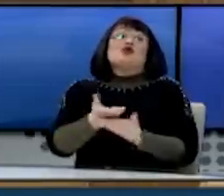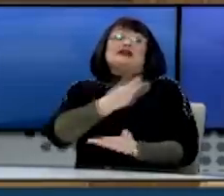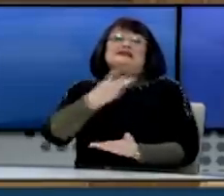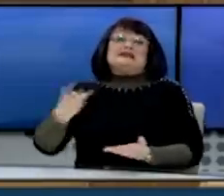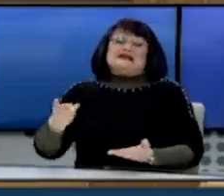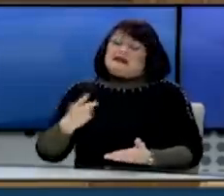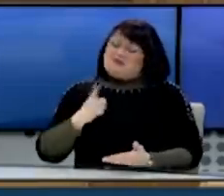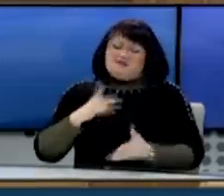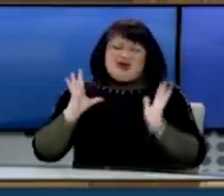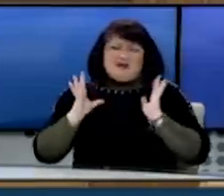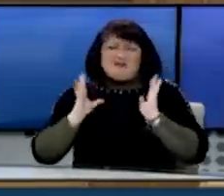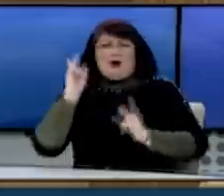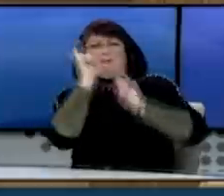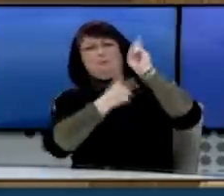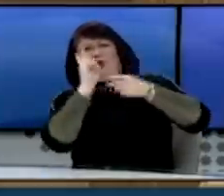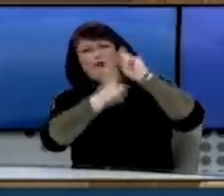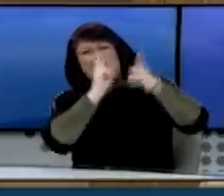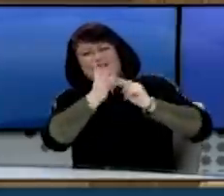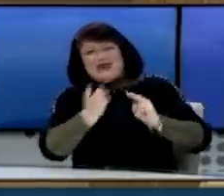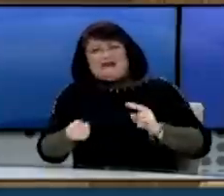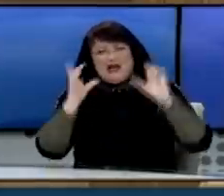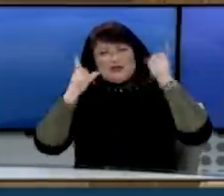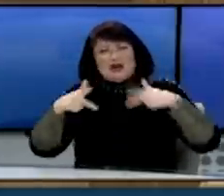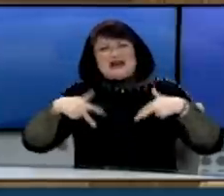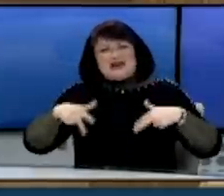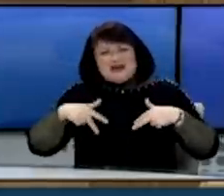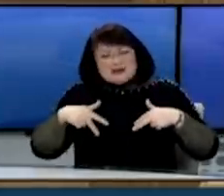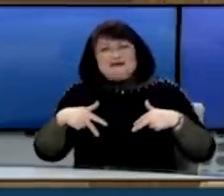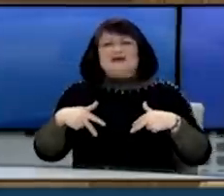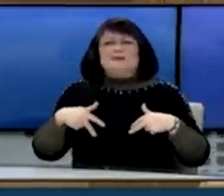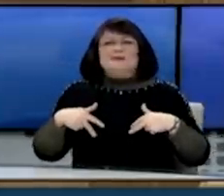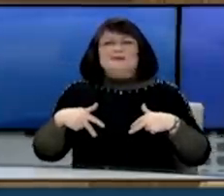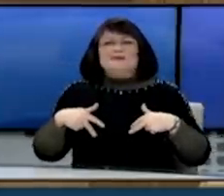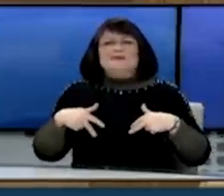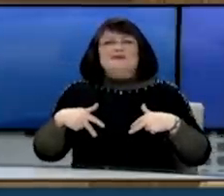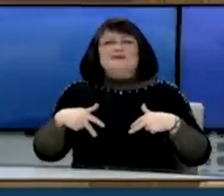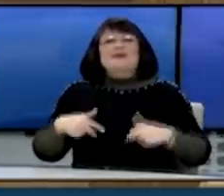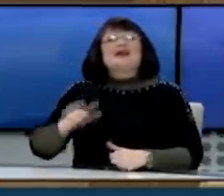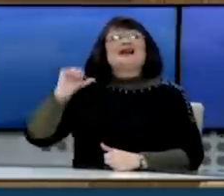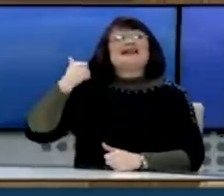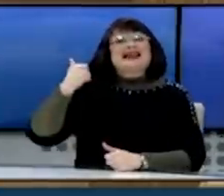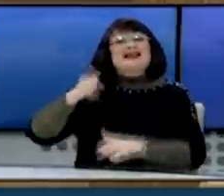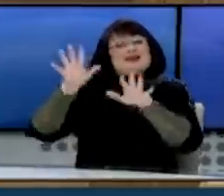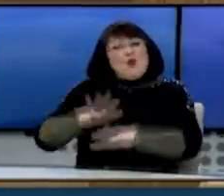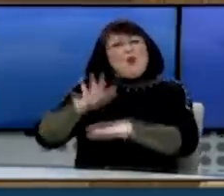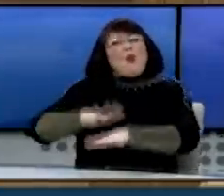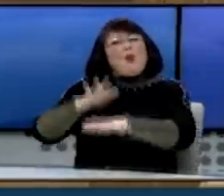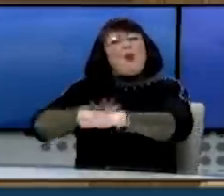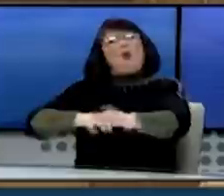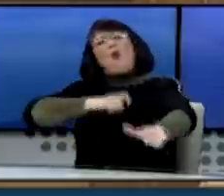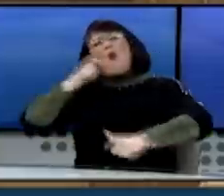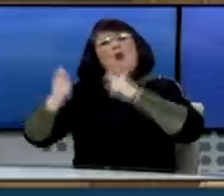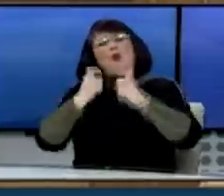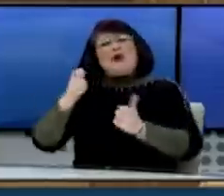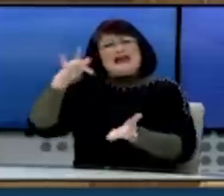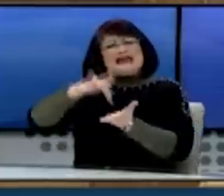ΣΥΡΙΖΑ. Μομφή στην κυβέρνηση της Νέας Δημοκρατίας άλλωστε ήταν και το χθεσινό συλλαλητήριο στο